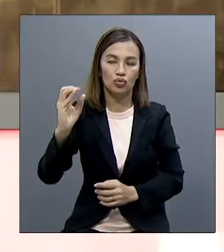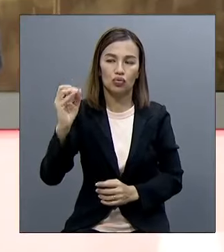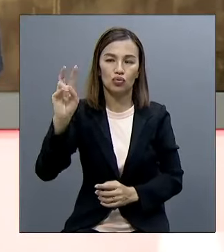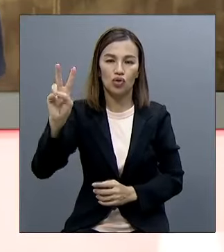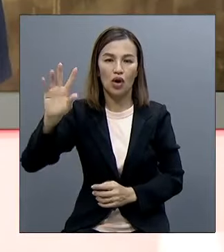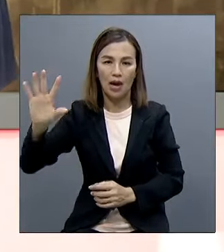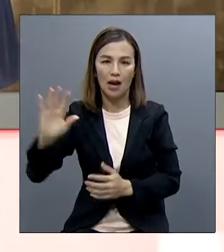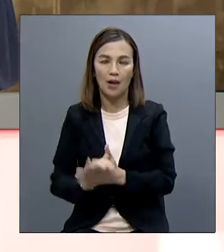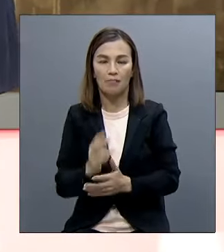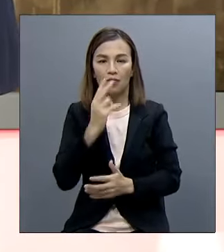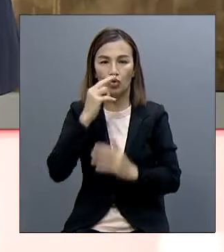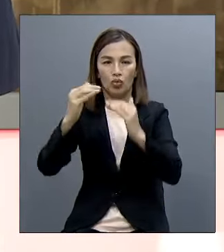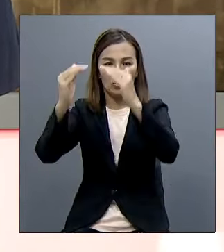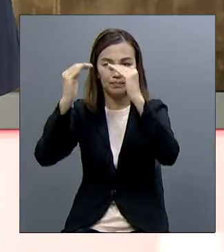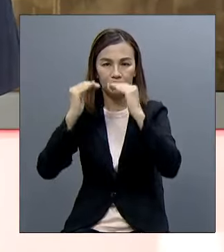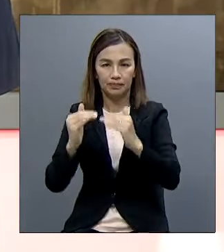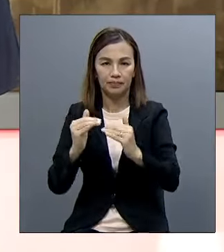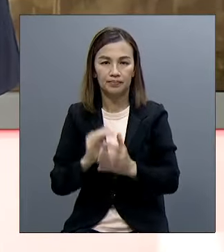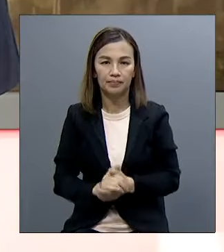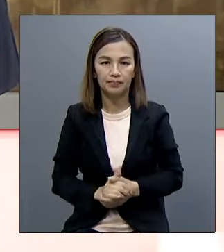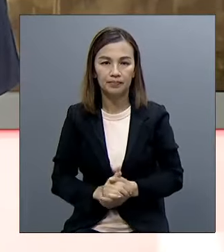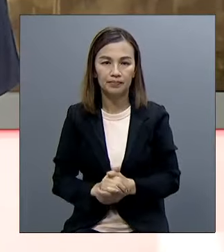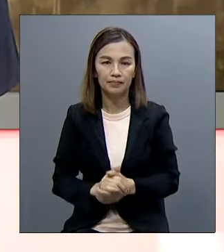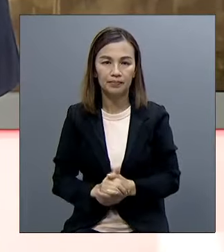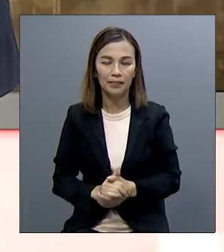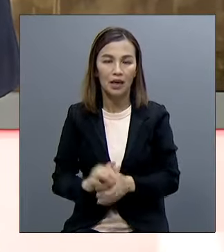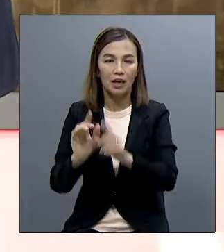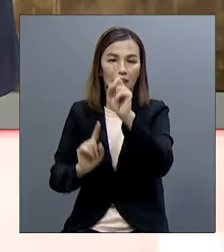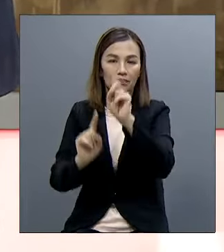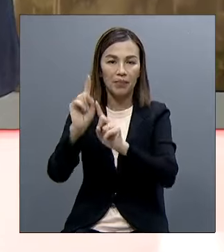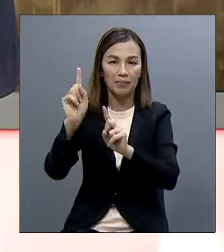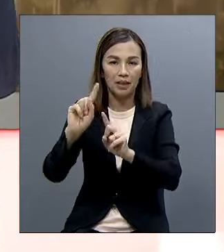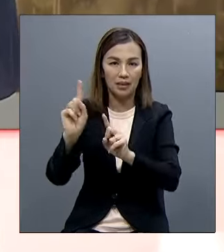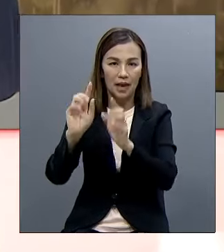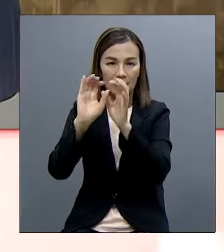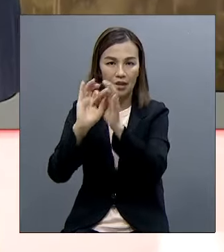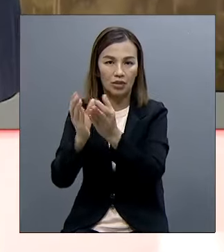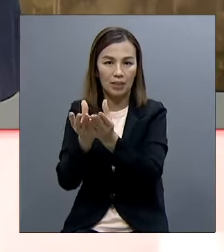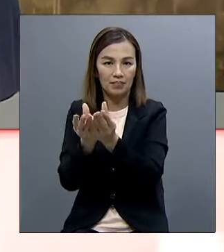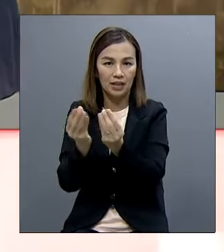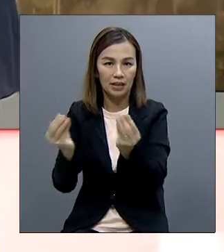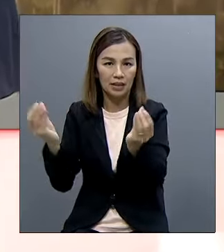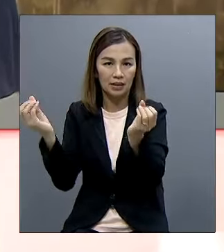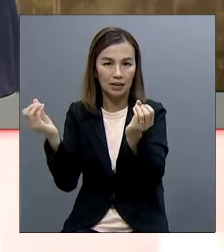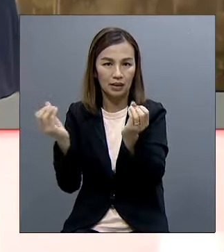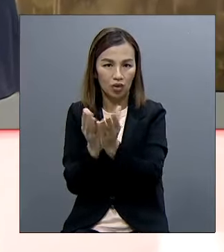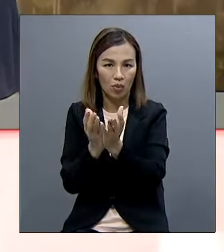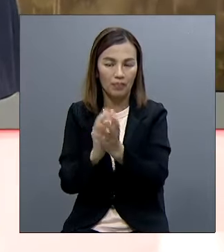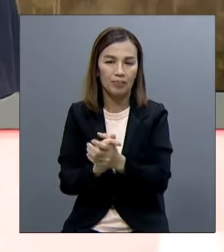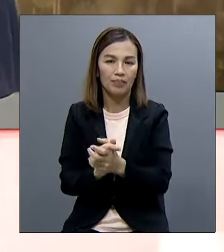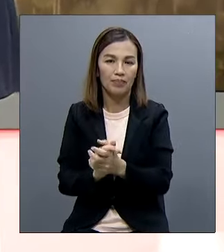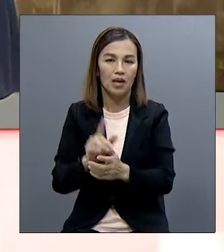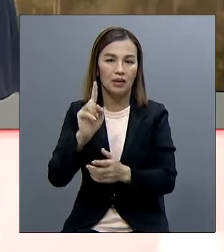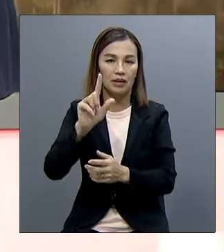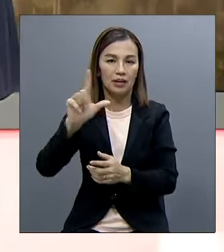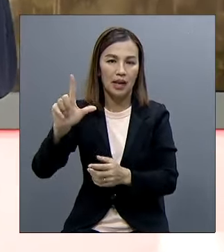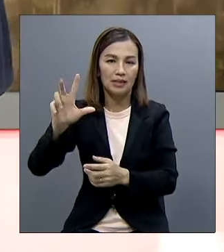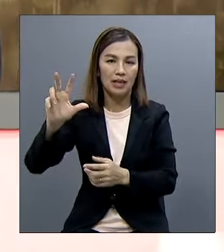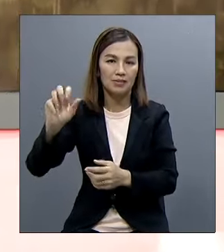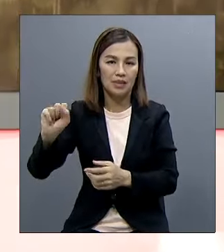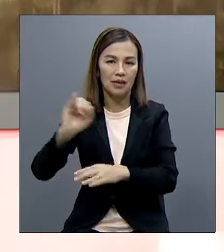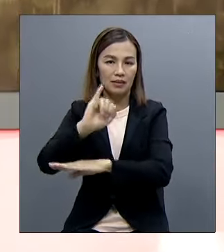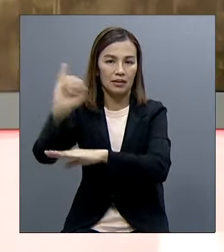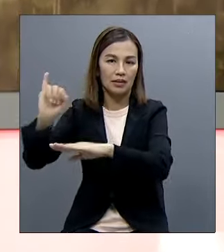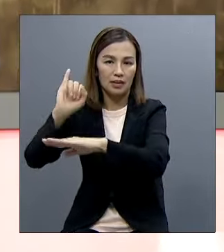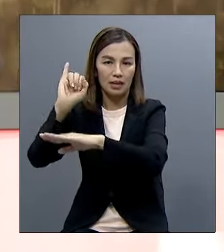มาดูกรณีถัดไปค่ะกรณีถัดไปเนี่ยนะคะประเมินว่าพื้นที่ที่จะได้รับผลกระทบนะคะอยู่ที่ 13,000ไร่